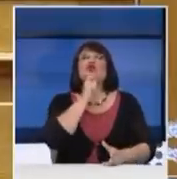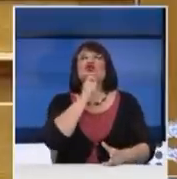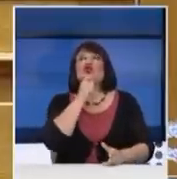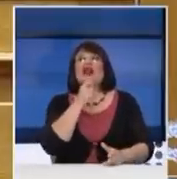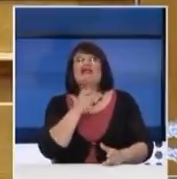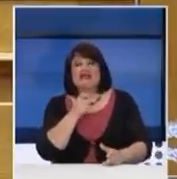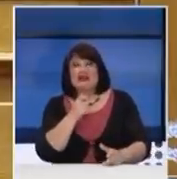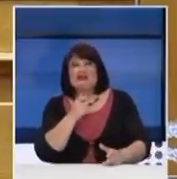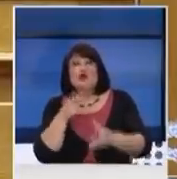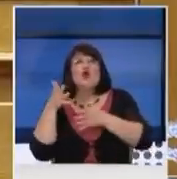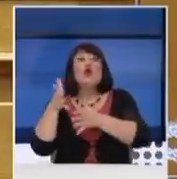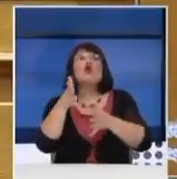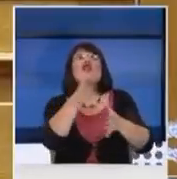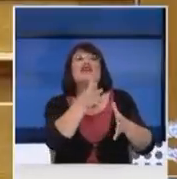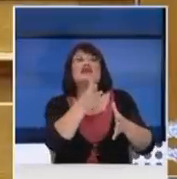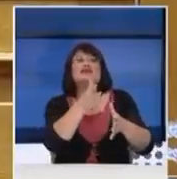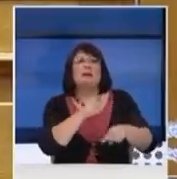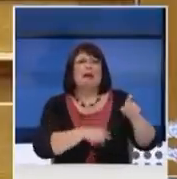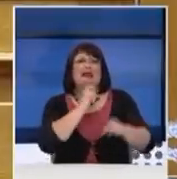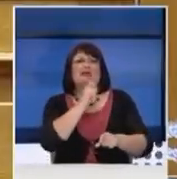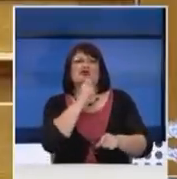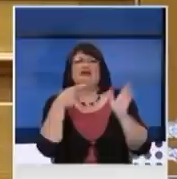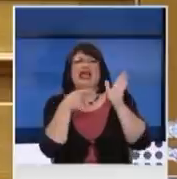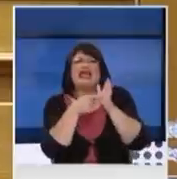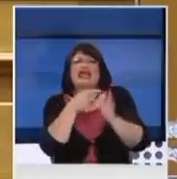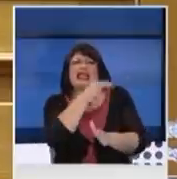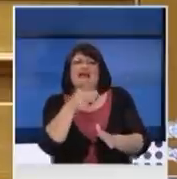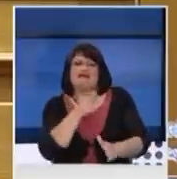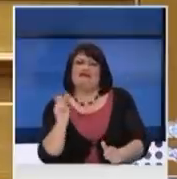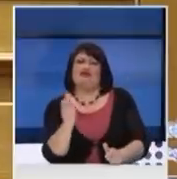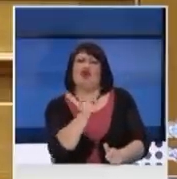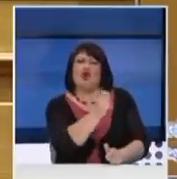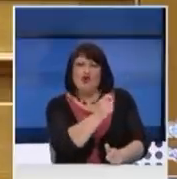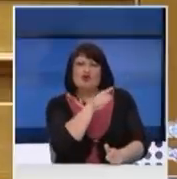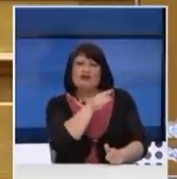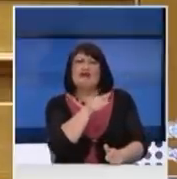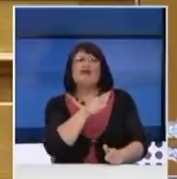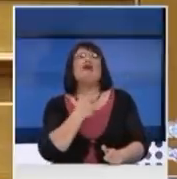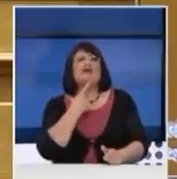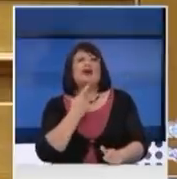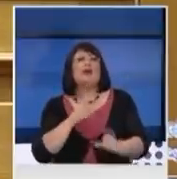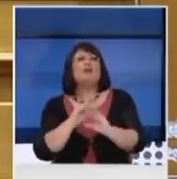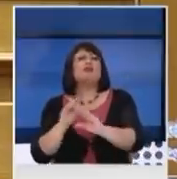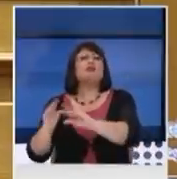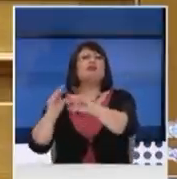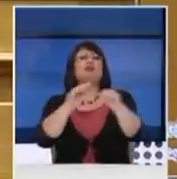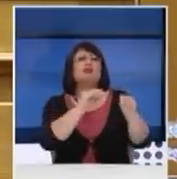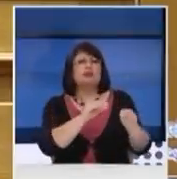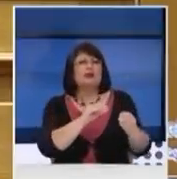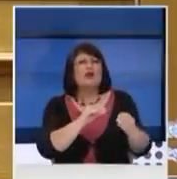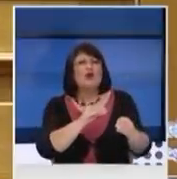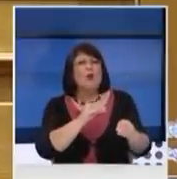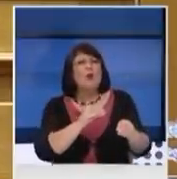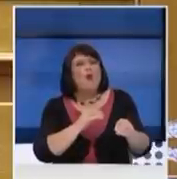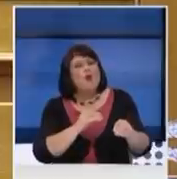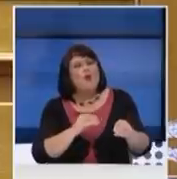χιλίων ευρώ, όχι όλοι, αλλά πολλοί εξ αυτών, οι οποίοι έχουν γίνει τα φαναράκια στην μερική διακυβέρνησή σας. Κρατάνε φανάρι.